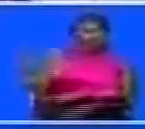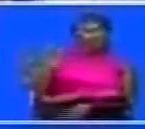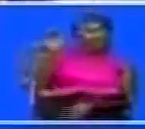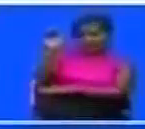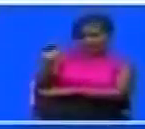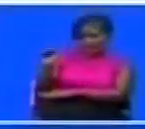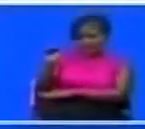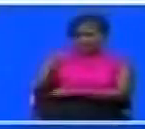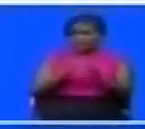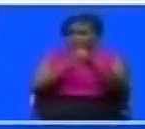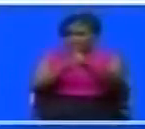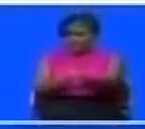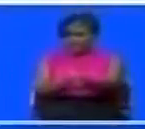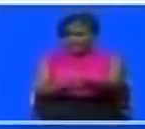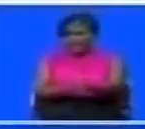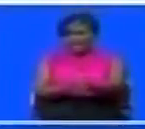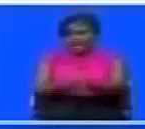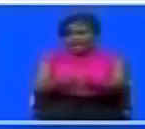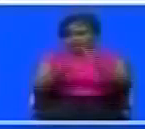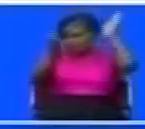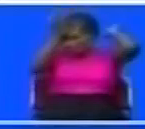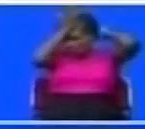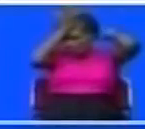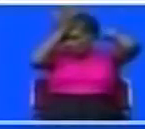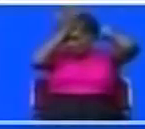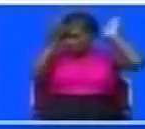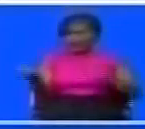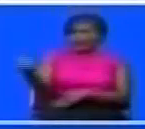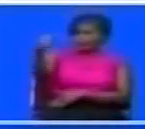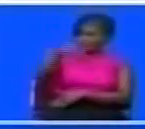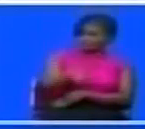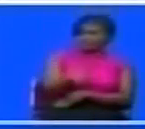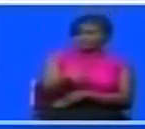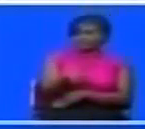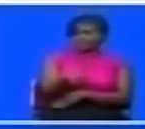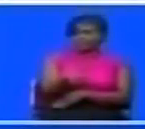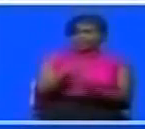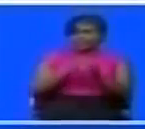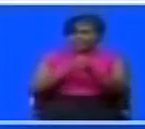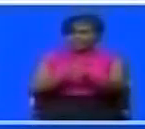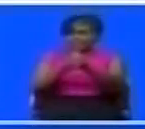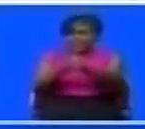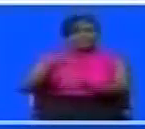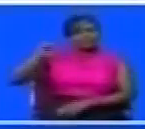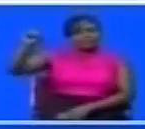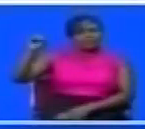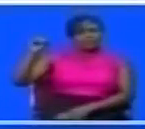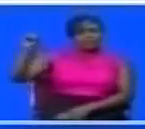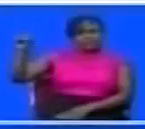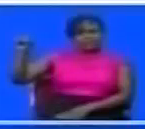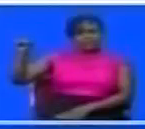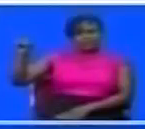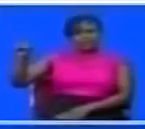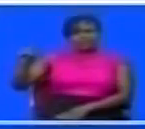Tunaomba kiongozi huyu wa dini Pope awasihi viongozi hawa wa siasa